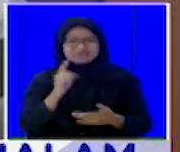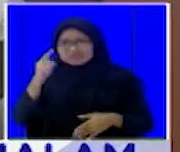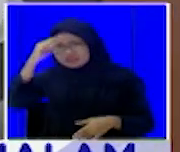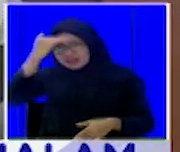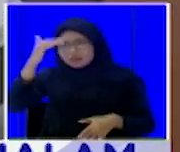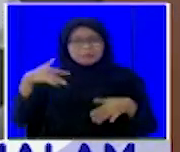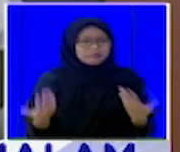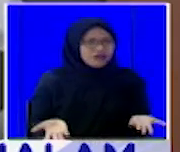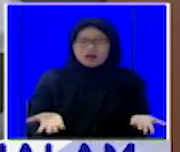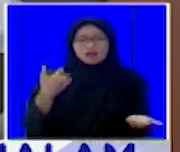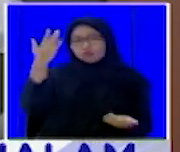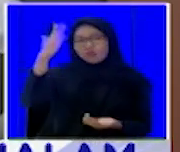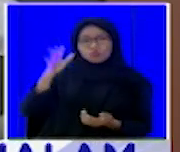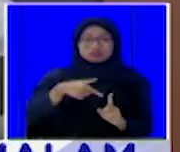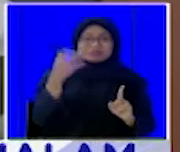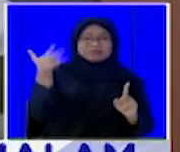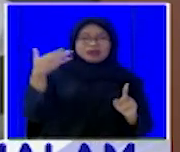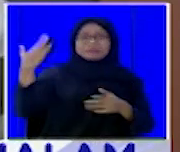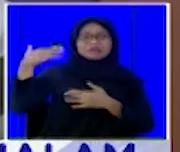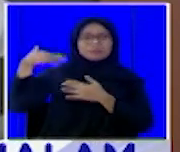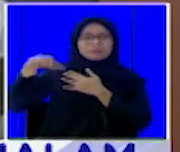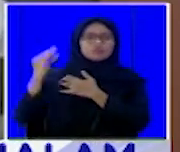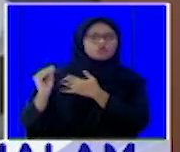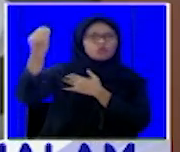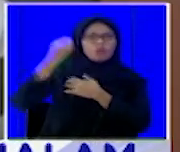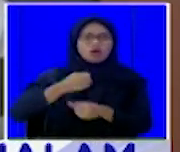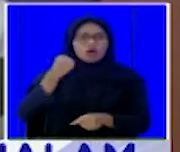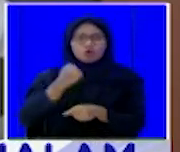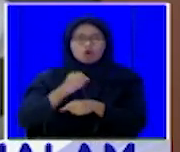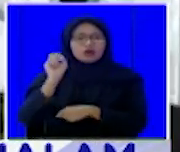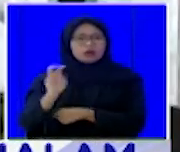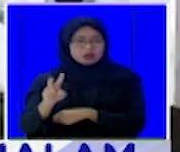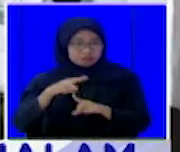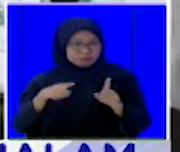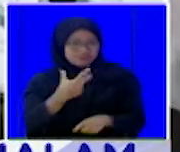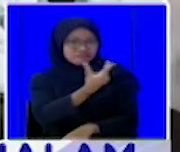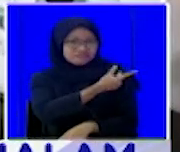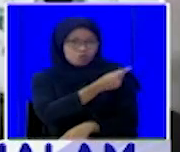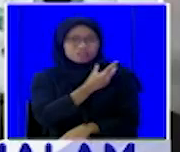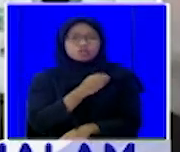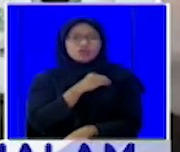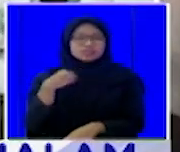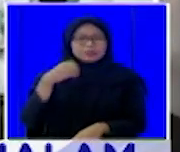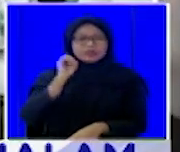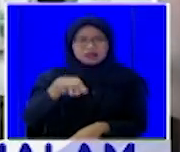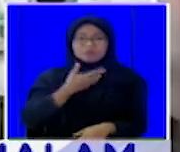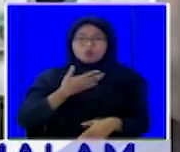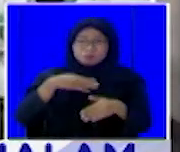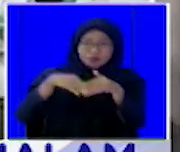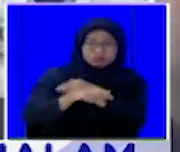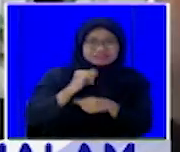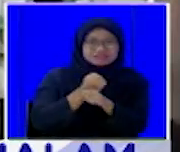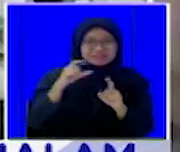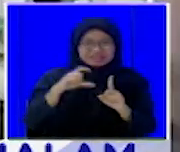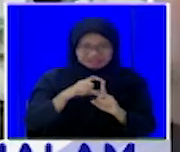yang pernah menjabat sebagai Ketua Umum Partai Golkar tersebut Namun pihak RS PHD menyebut Harmoko meninggal dunia sesaat setelah masuk ruang Instalasi Gawat Darurat